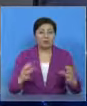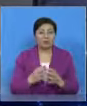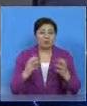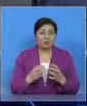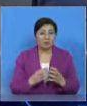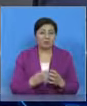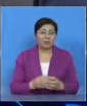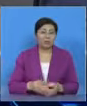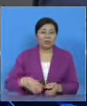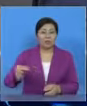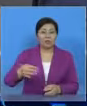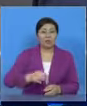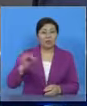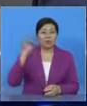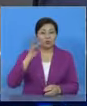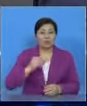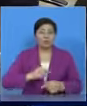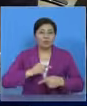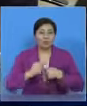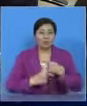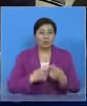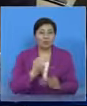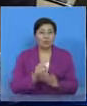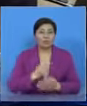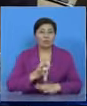популяризации историко-культурного наследия региона